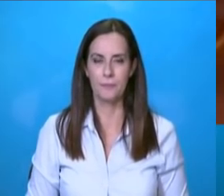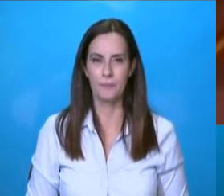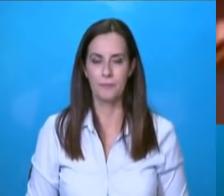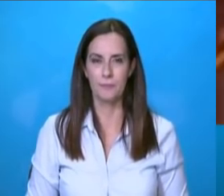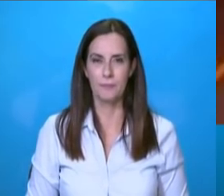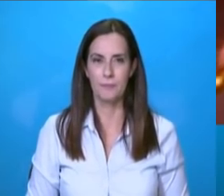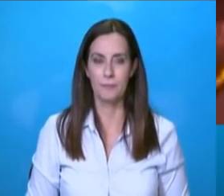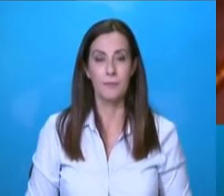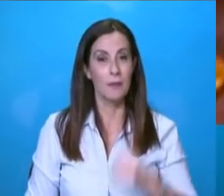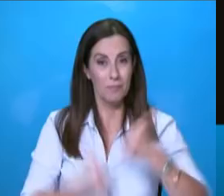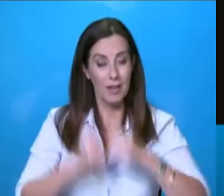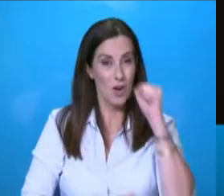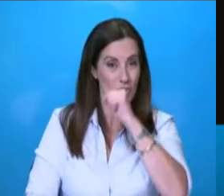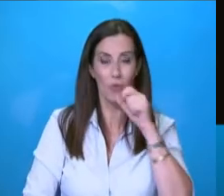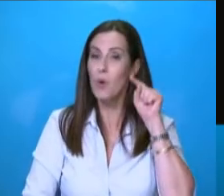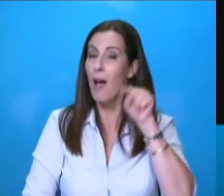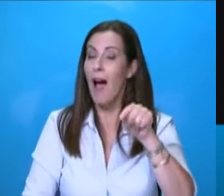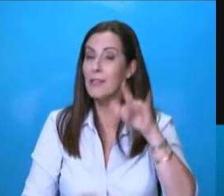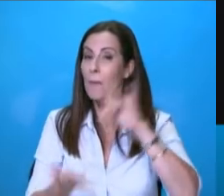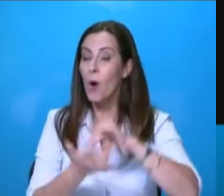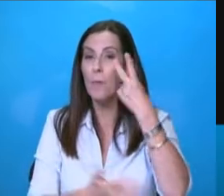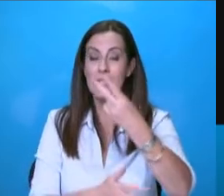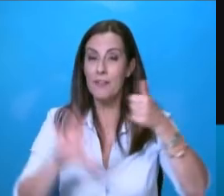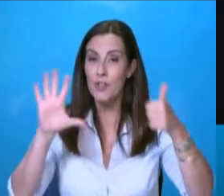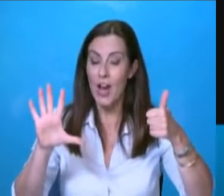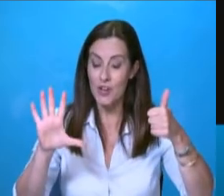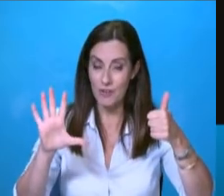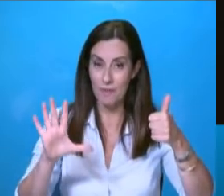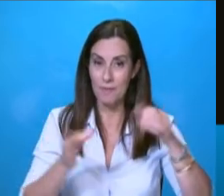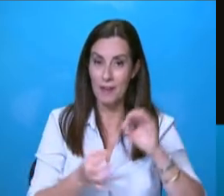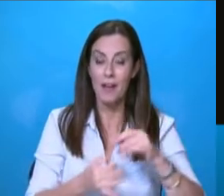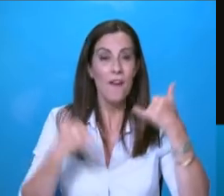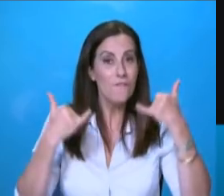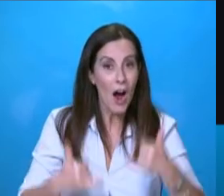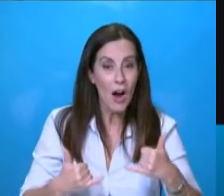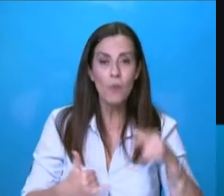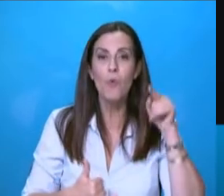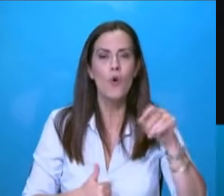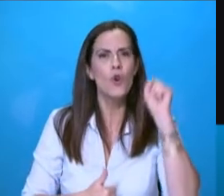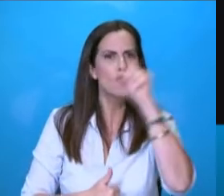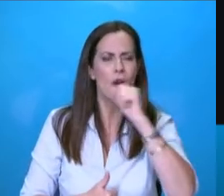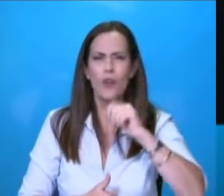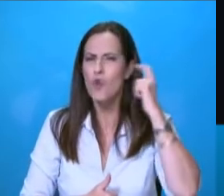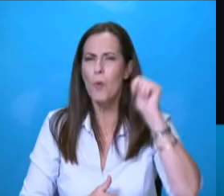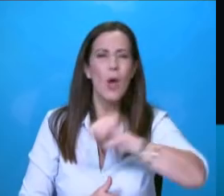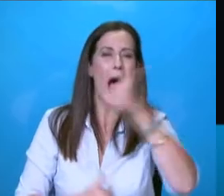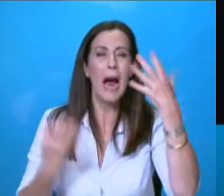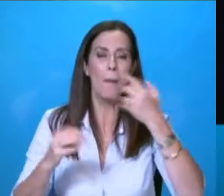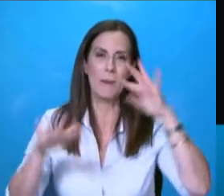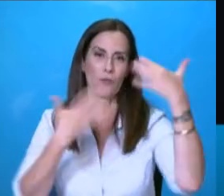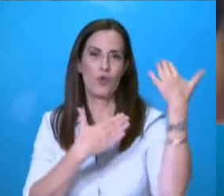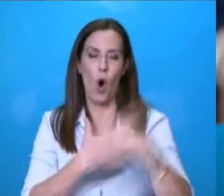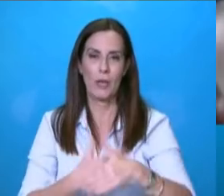בצד השנתי של רשת ג' הוא הגיע אז למקום ה-26 בלבד, והיום הוא מוכתר לשיר המושמע ביותר בעשור